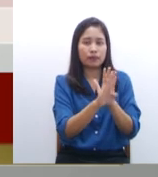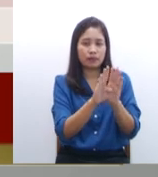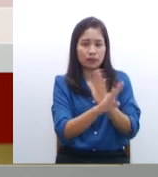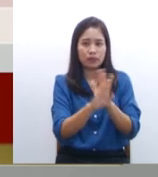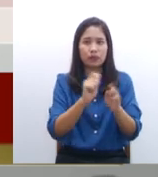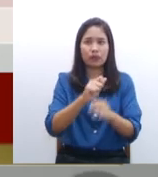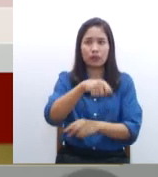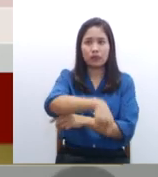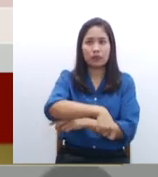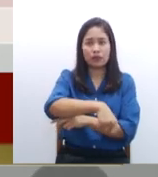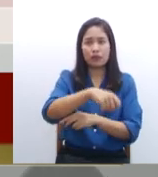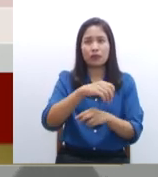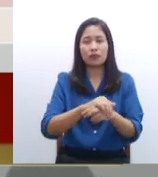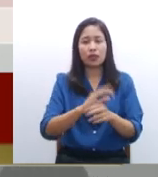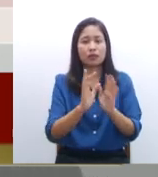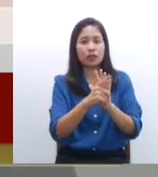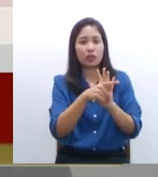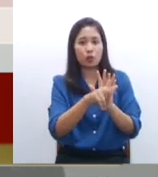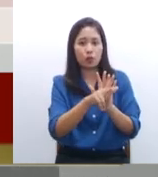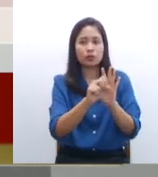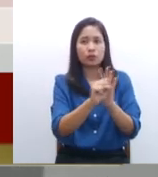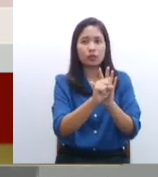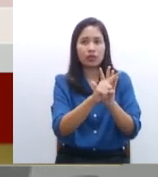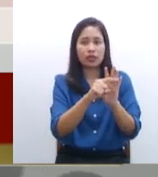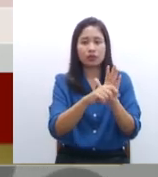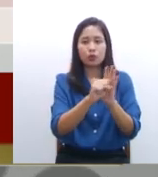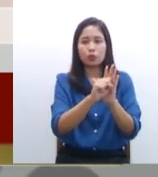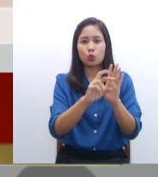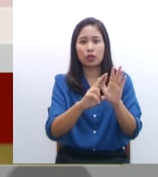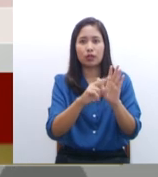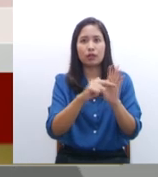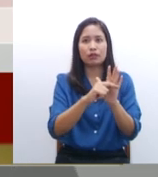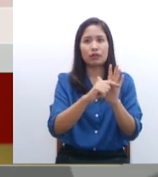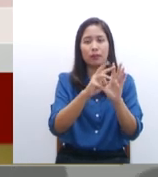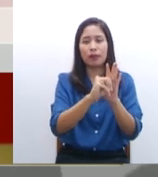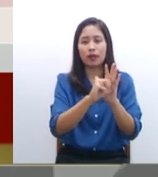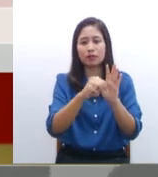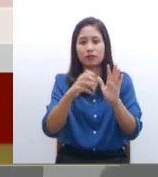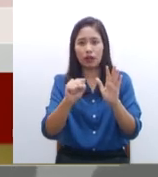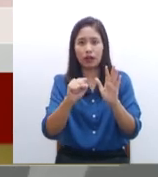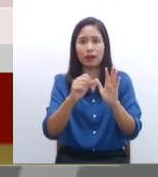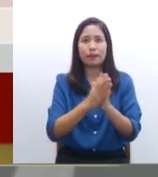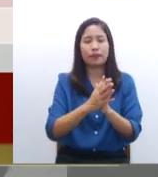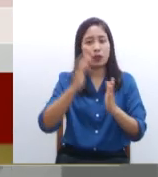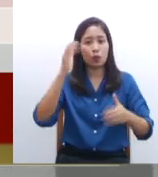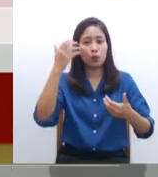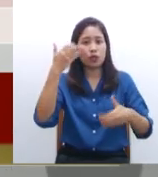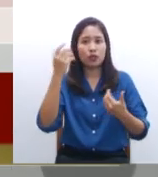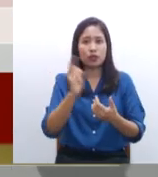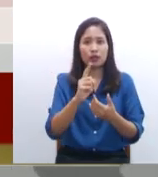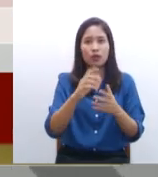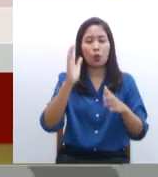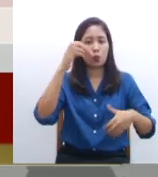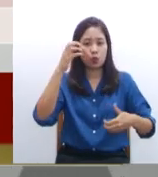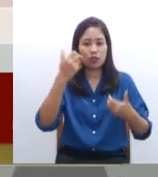ราชสีมาชัยภูมิศรีสะเกษสุรินทร์มหาสารคามลพบุรีประกอบไปด้วยลพบุรีชั